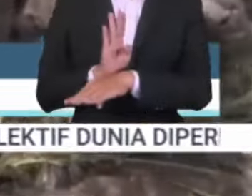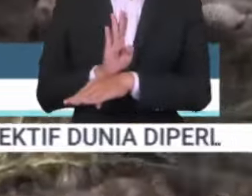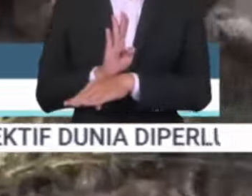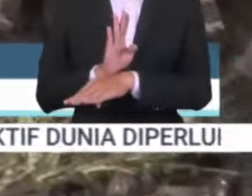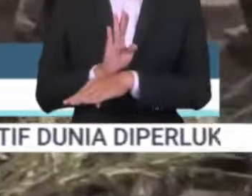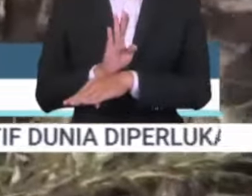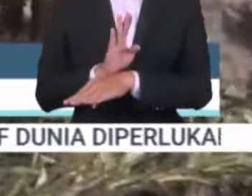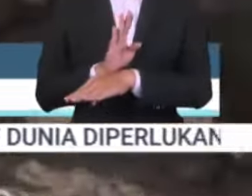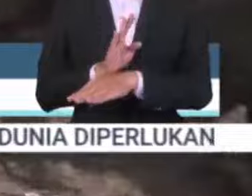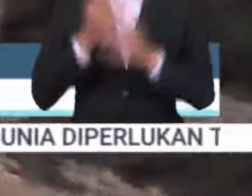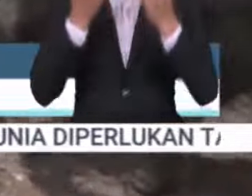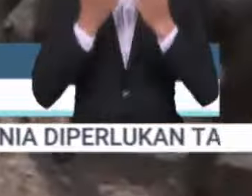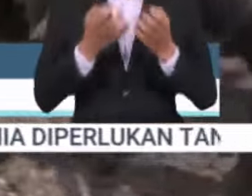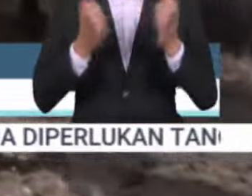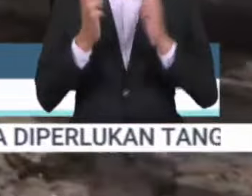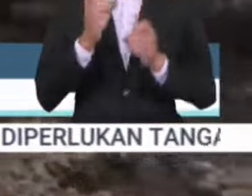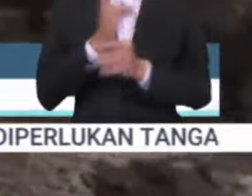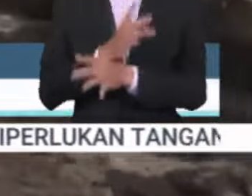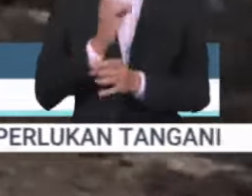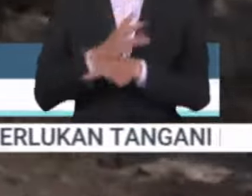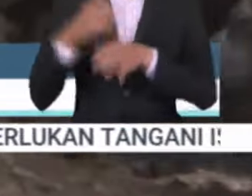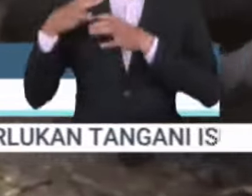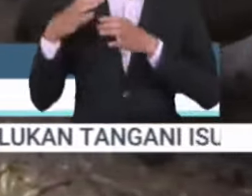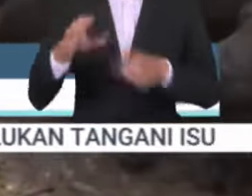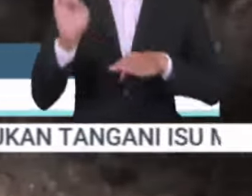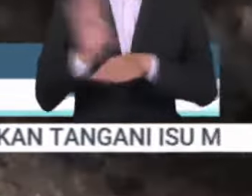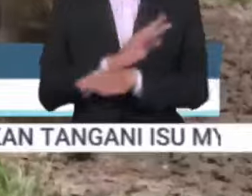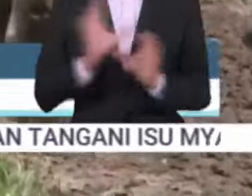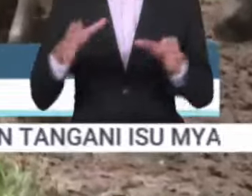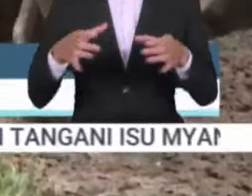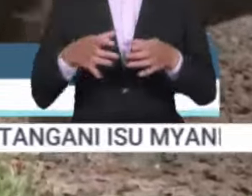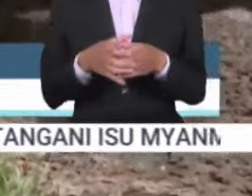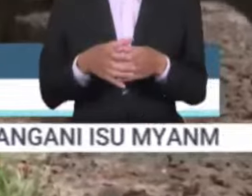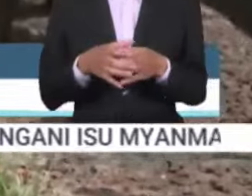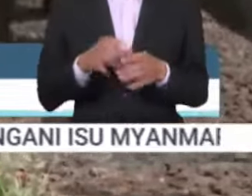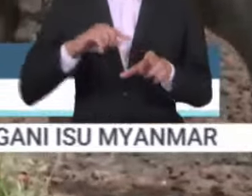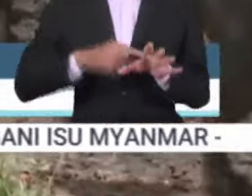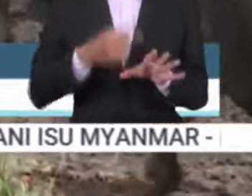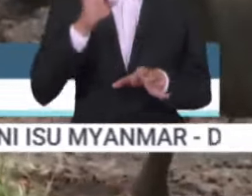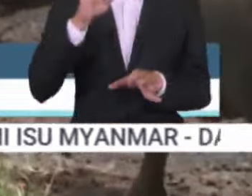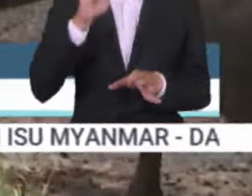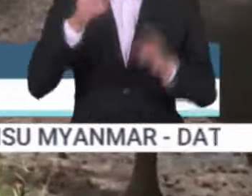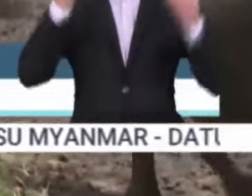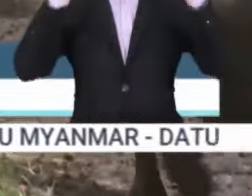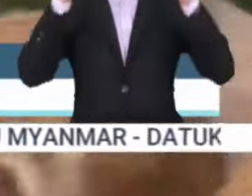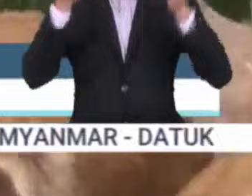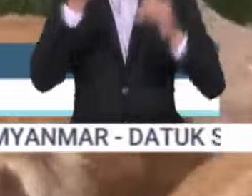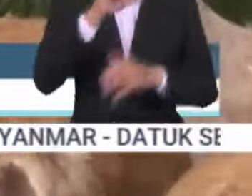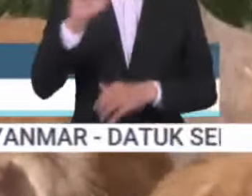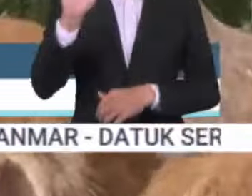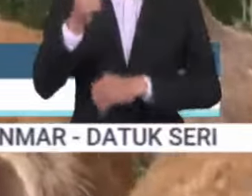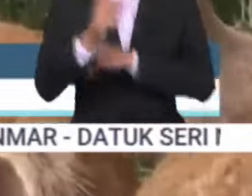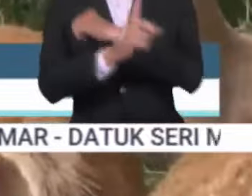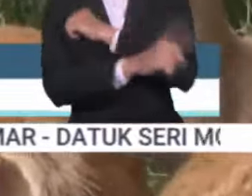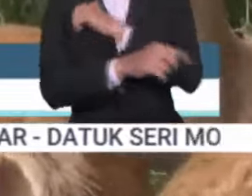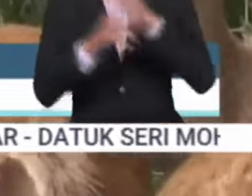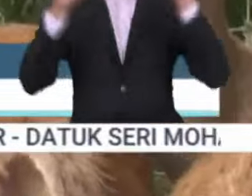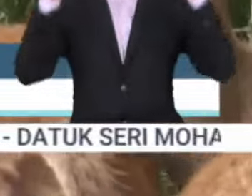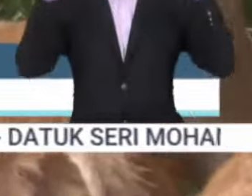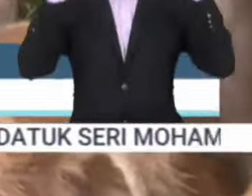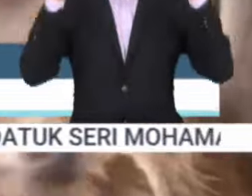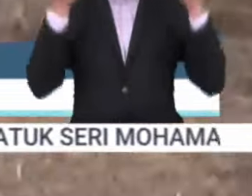Berkat kegigihan anak jatim mahkota ini, perniagaan kecil-kecil yang bermula hanya dengan 4 ekor kerbau dan 10 ekor rusa,